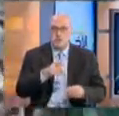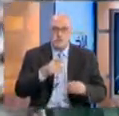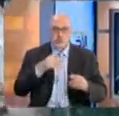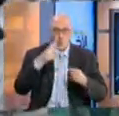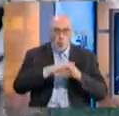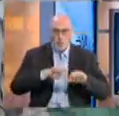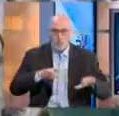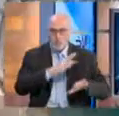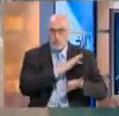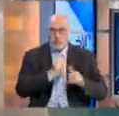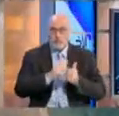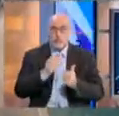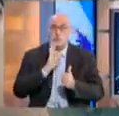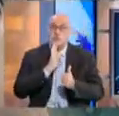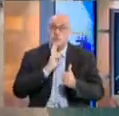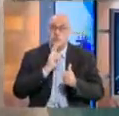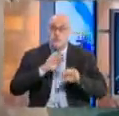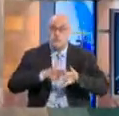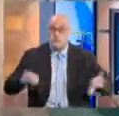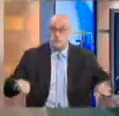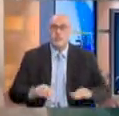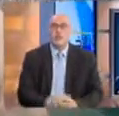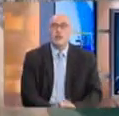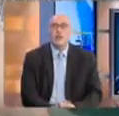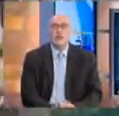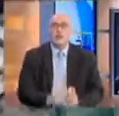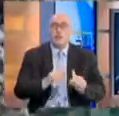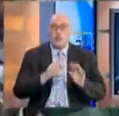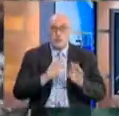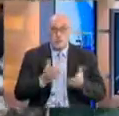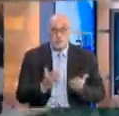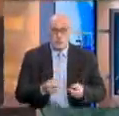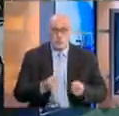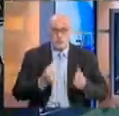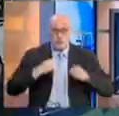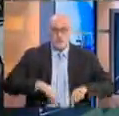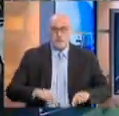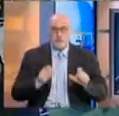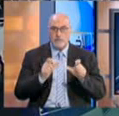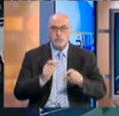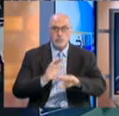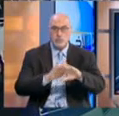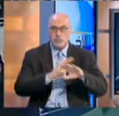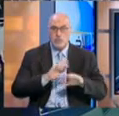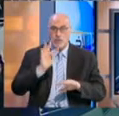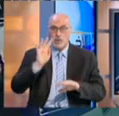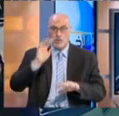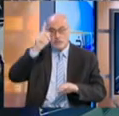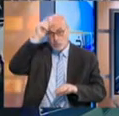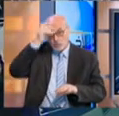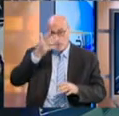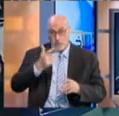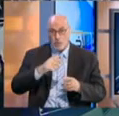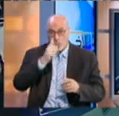بين واشنطن وموسكو. يحدث ذلك في الوقت الذي يجتمع فيه اليوم وزراء دفاع ومستشاري نحو 40 دولة